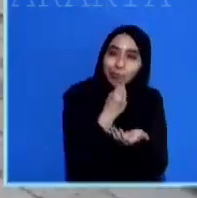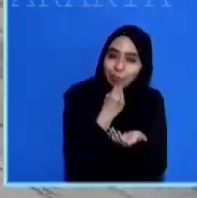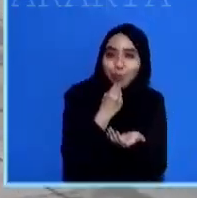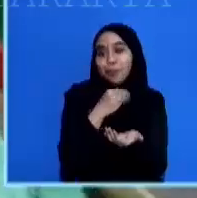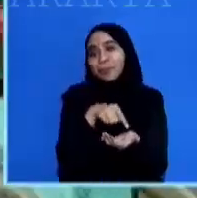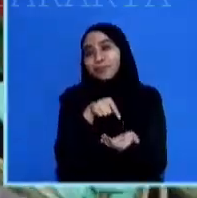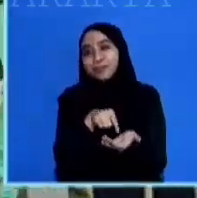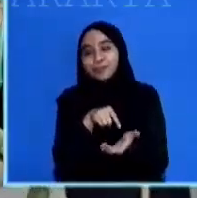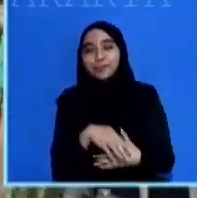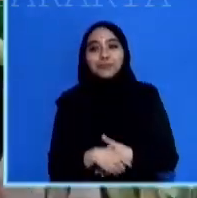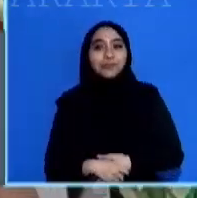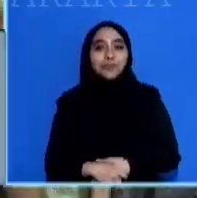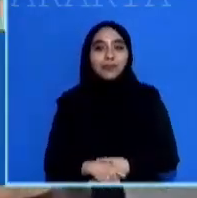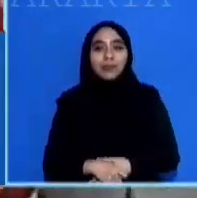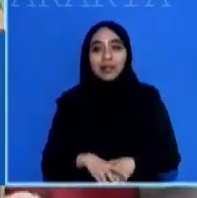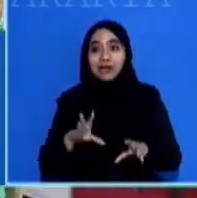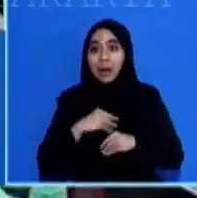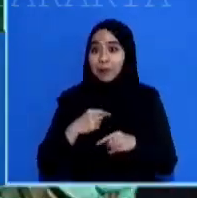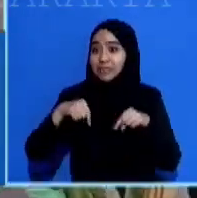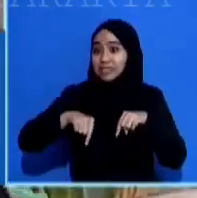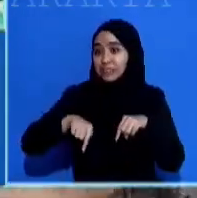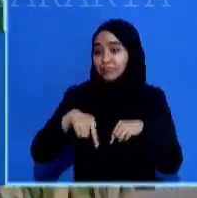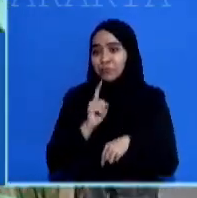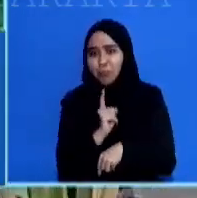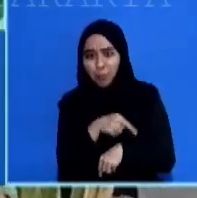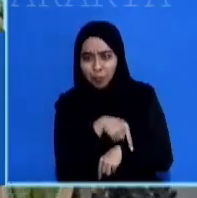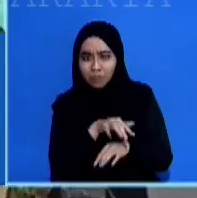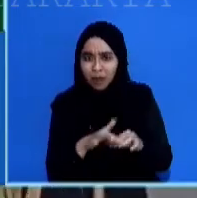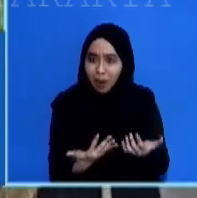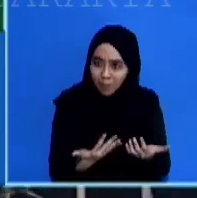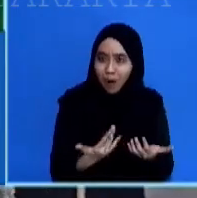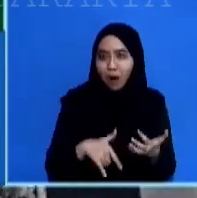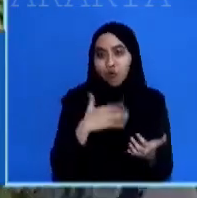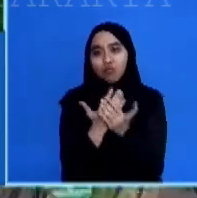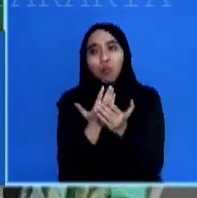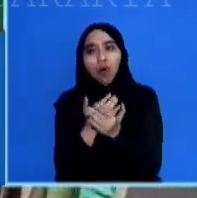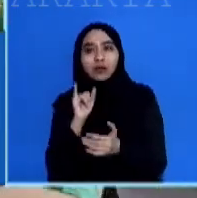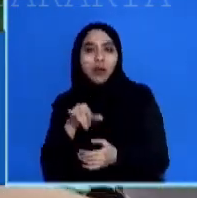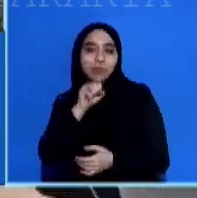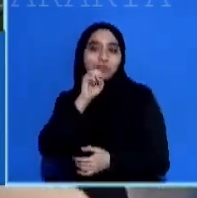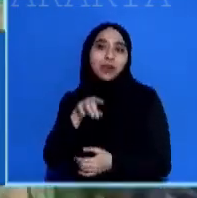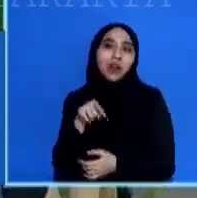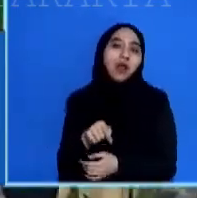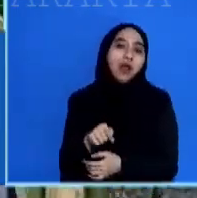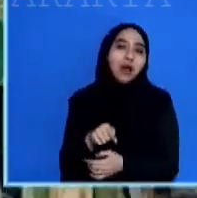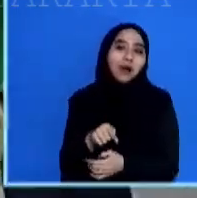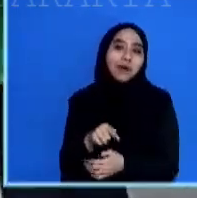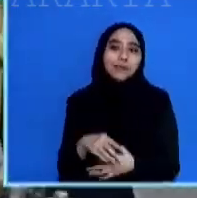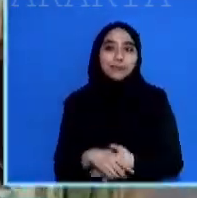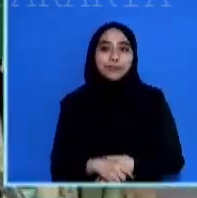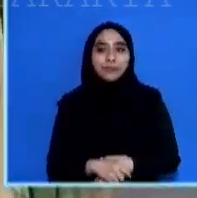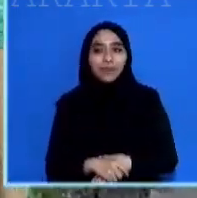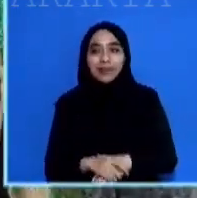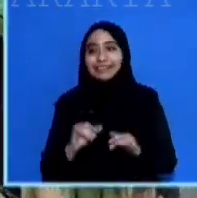memakannya dapatkan Katanya sih kalau dapat ini apa ada doanya ya katanya ya apa namanya